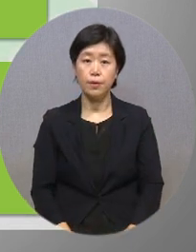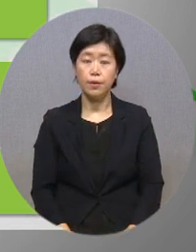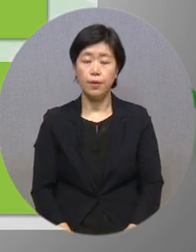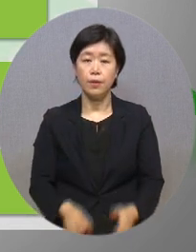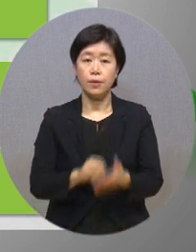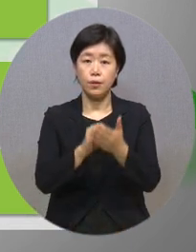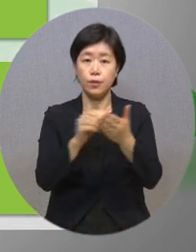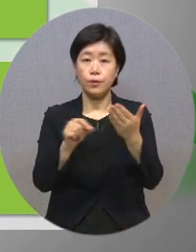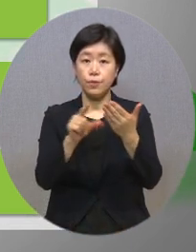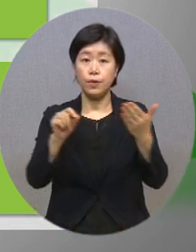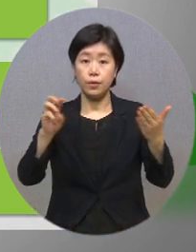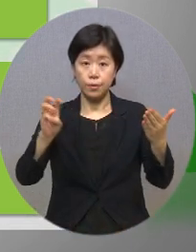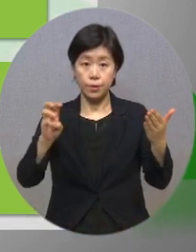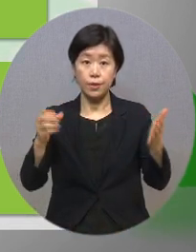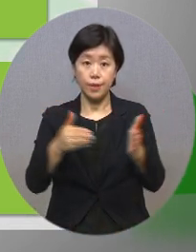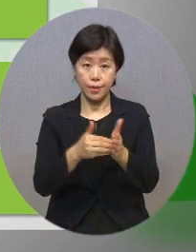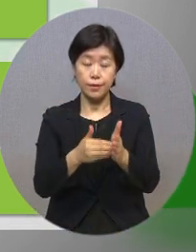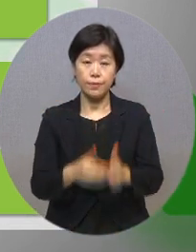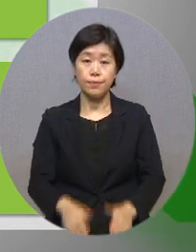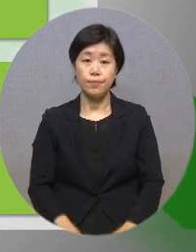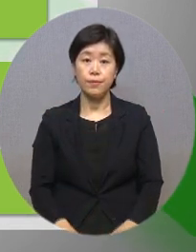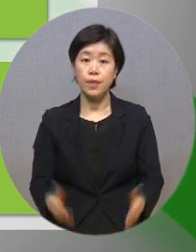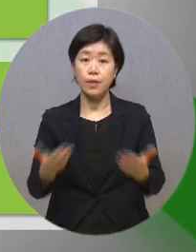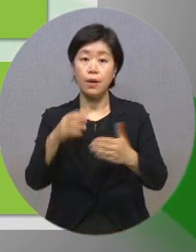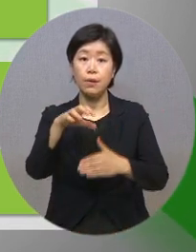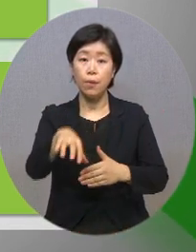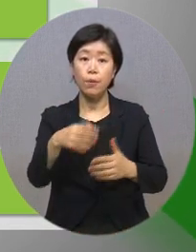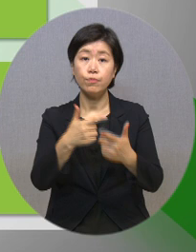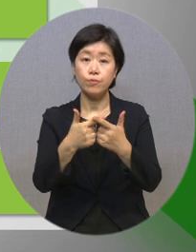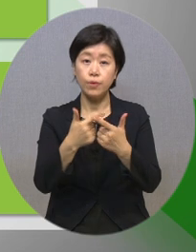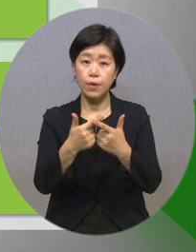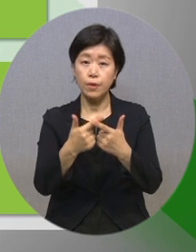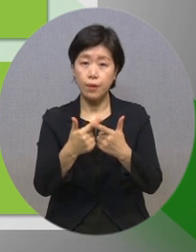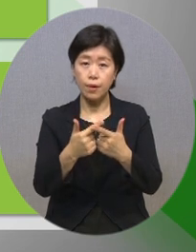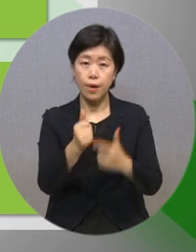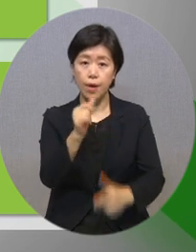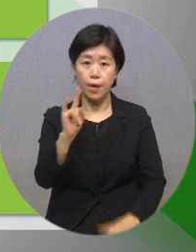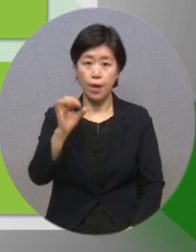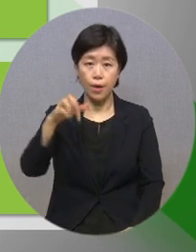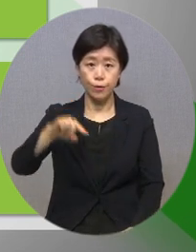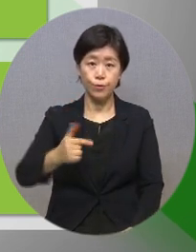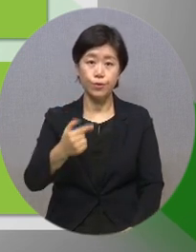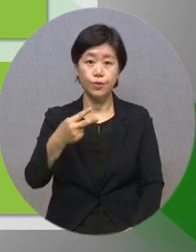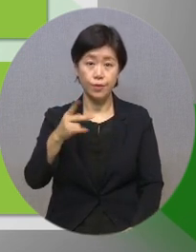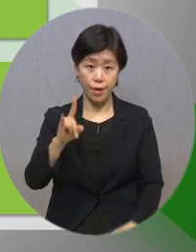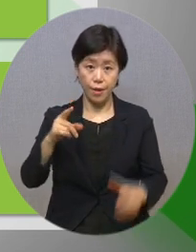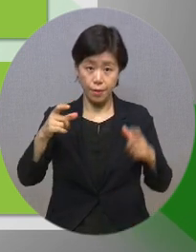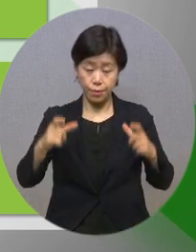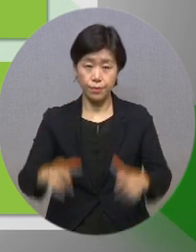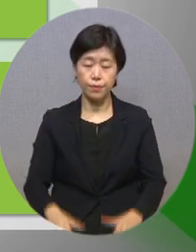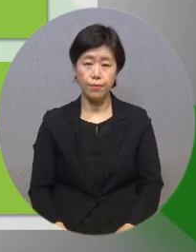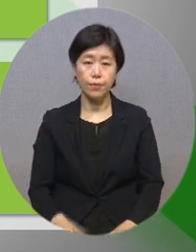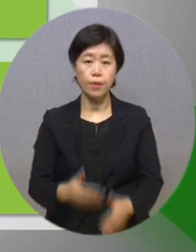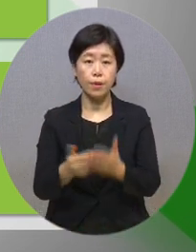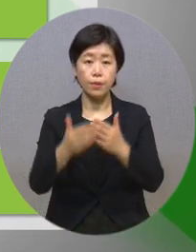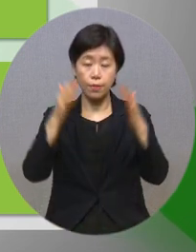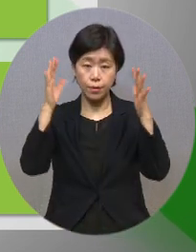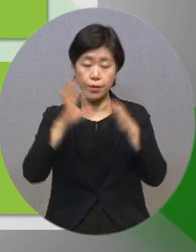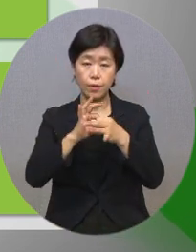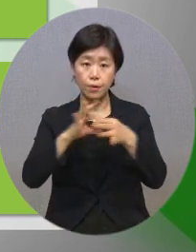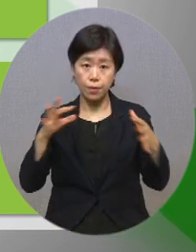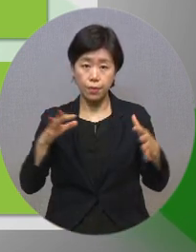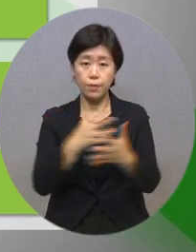9월 30일까지며 근무지는 부산시 해운대구입니다. 경력과 학력은 무관하며 계약직을